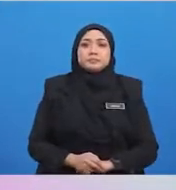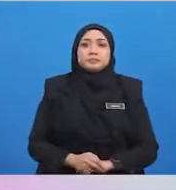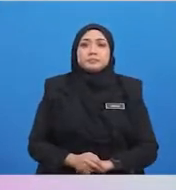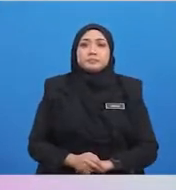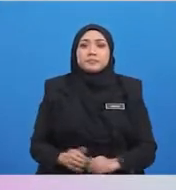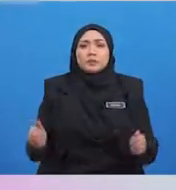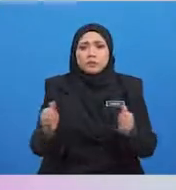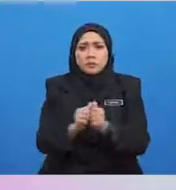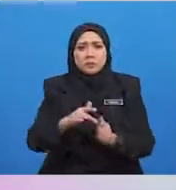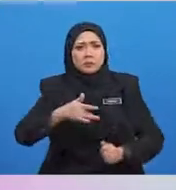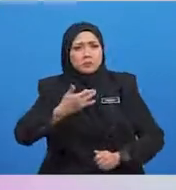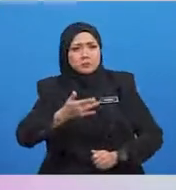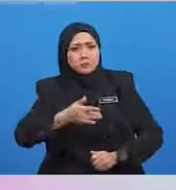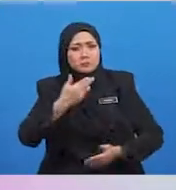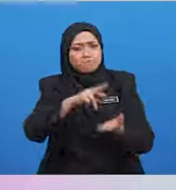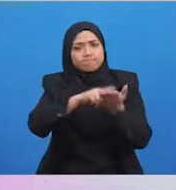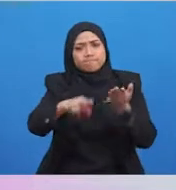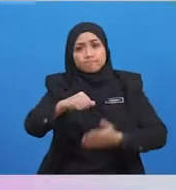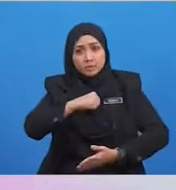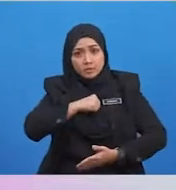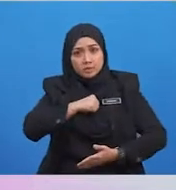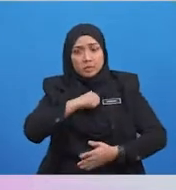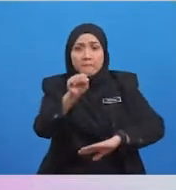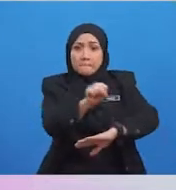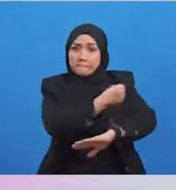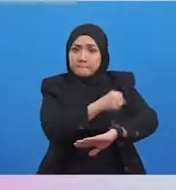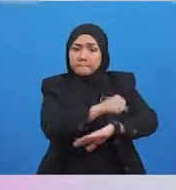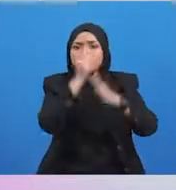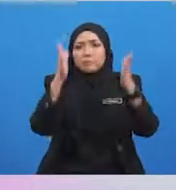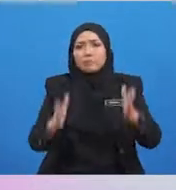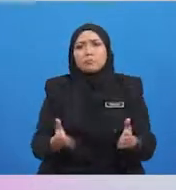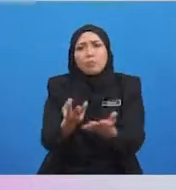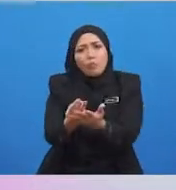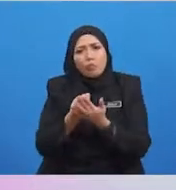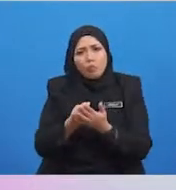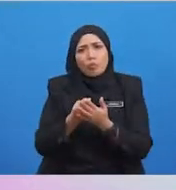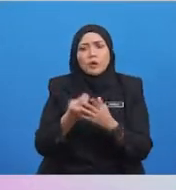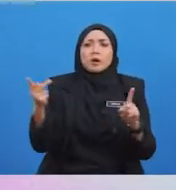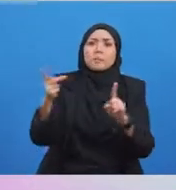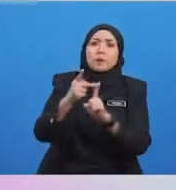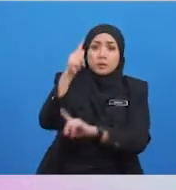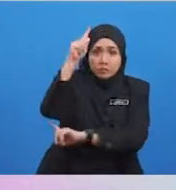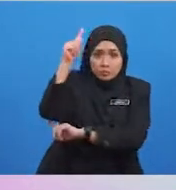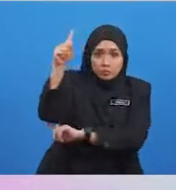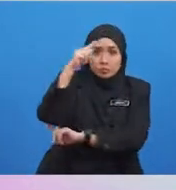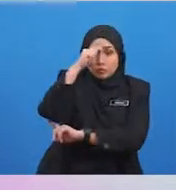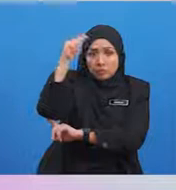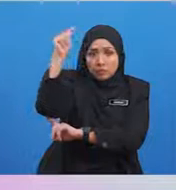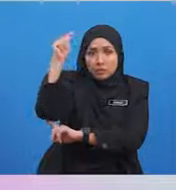Dengan rasa rendah diri, penyajak memohon kepada Tuhan agar diberi